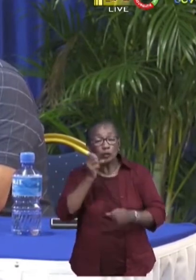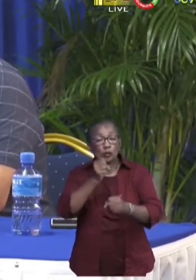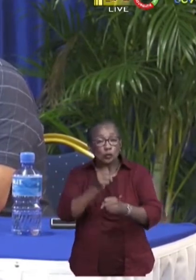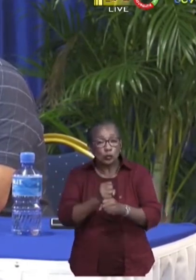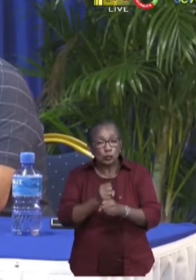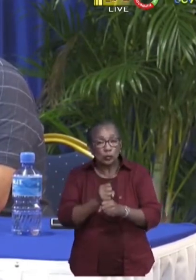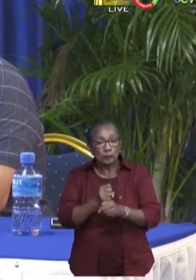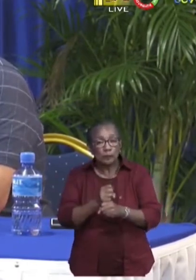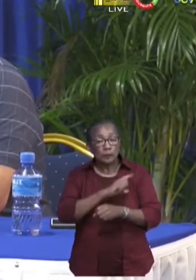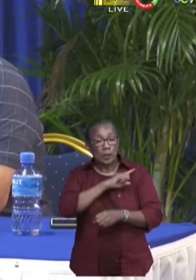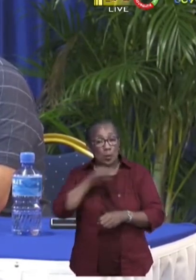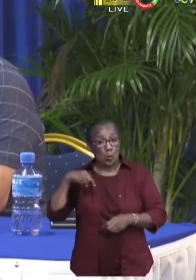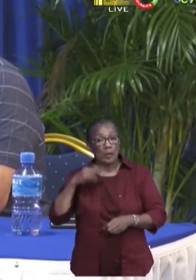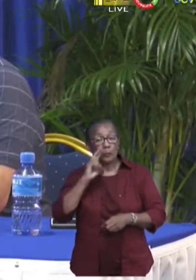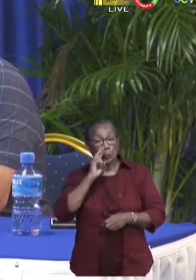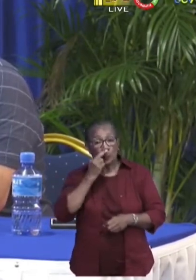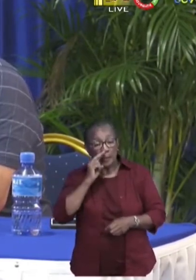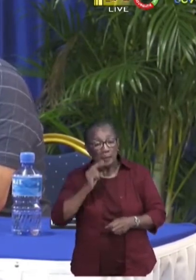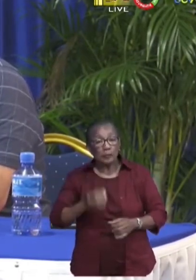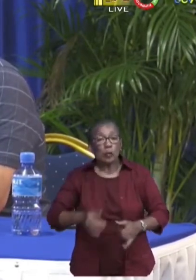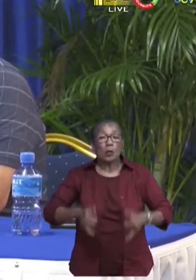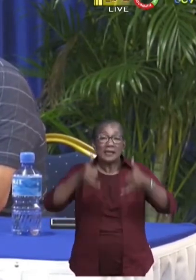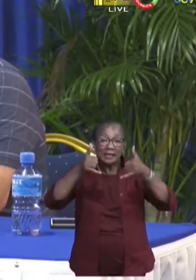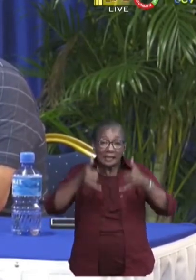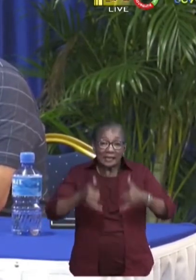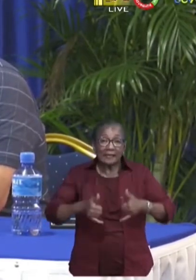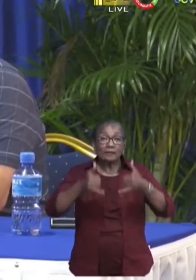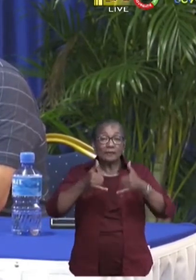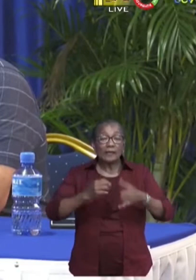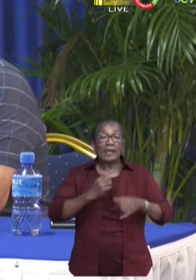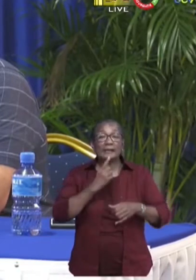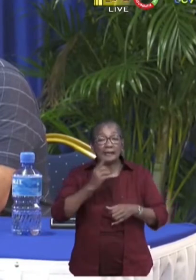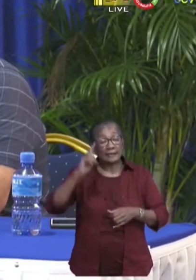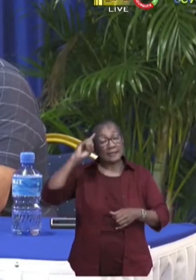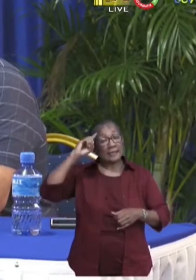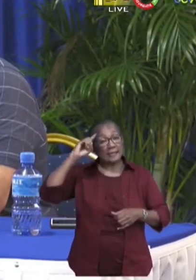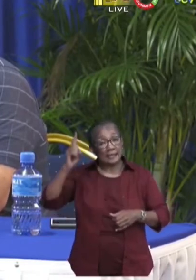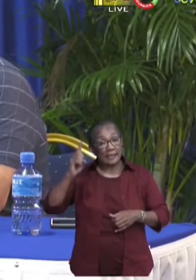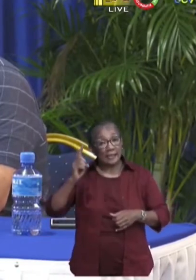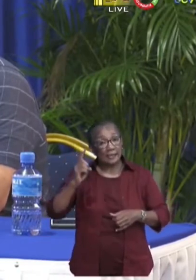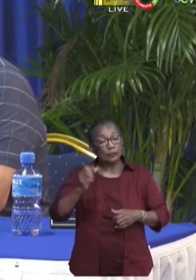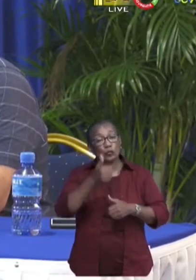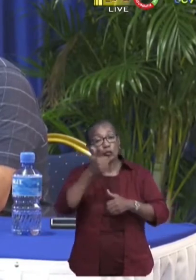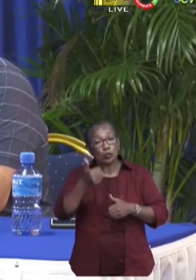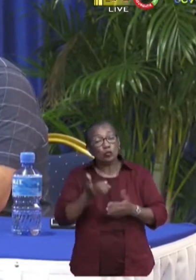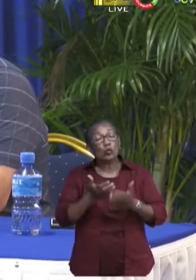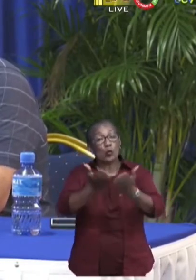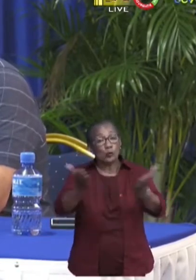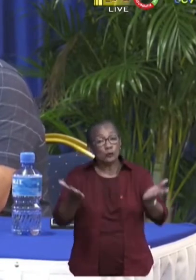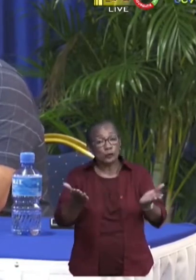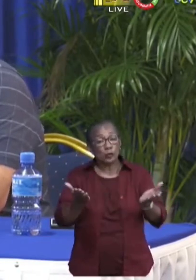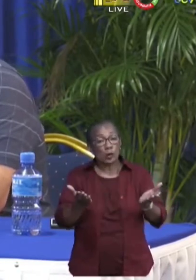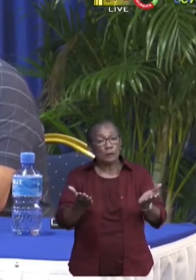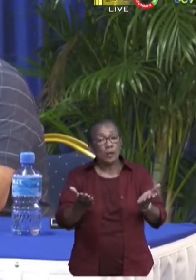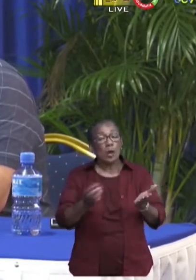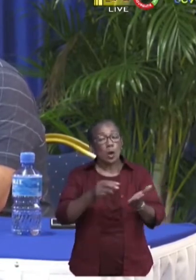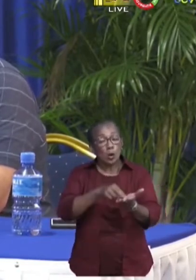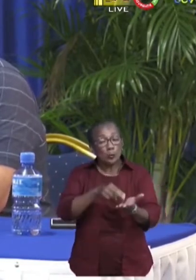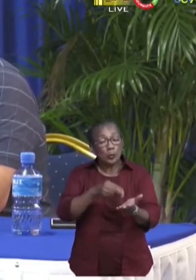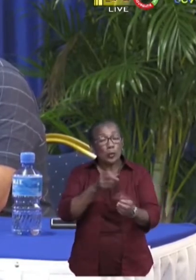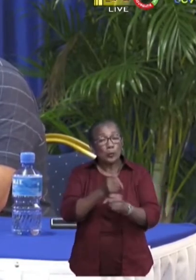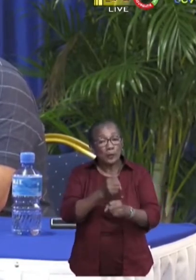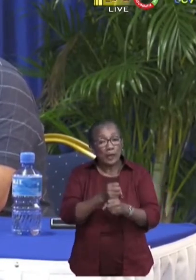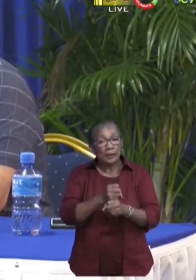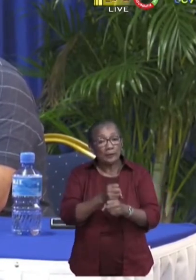om zoveel mogelijk, en dat is dus het idee dat ik wil dat overkomt, we proberen zoveel mogelijk gebruik te maken